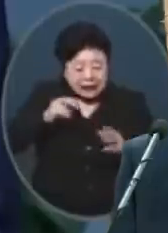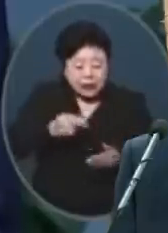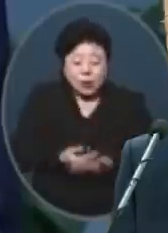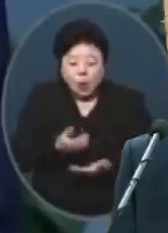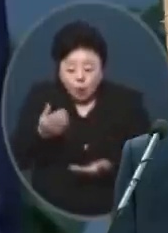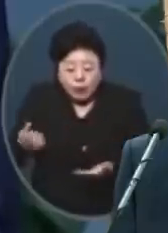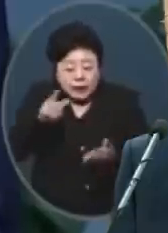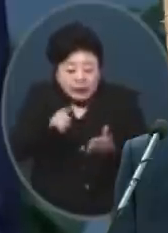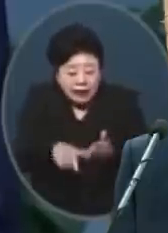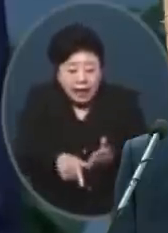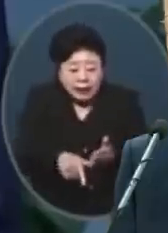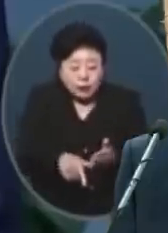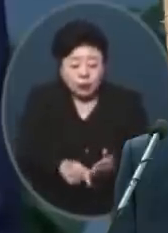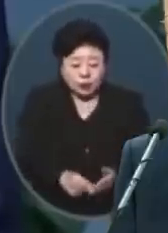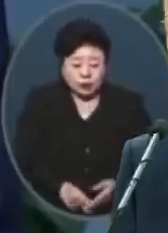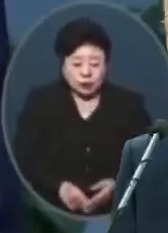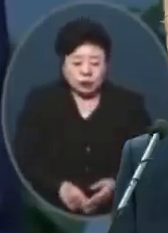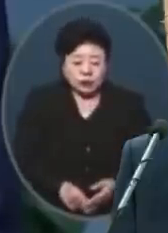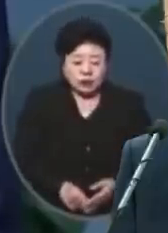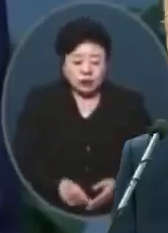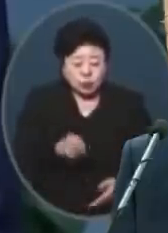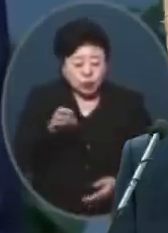하나님께서 예수님을